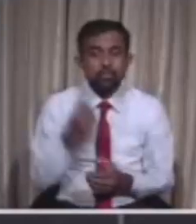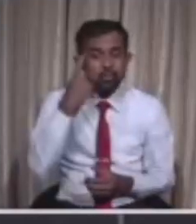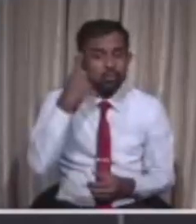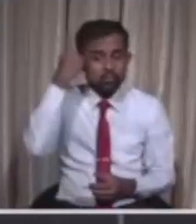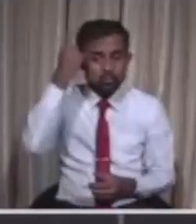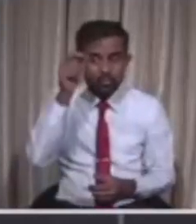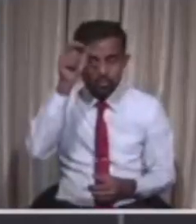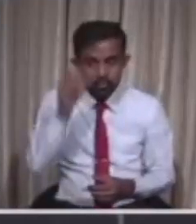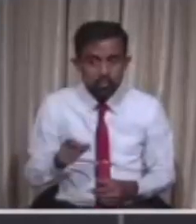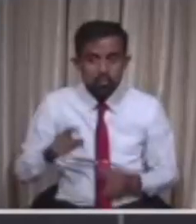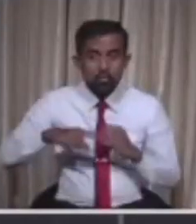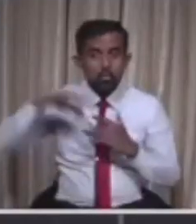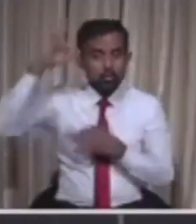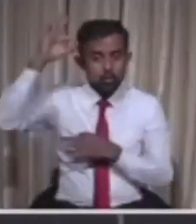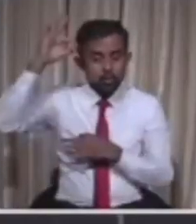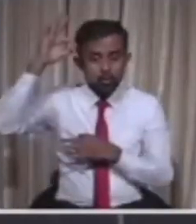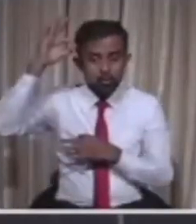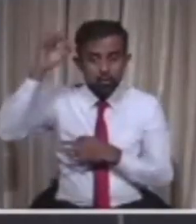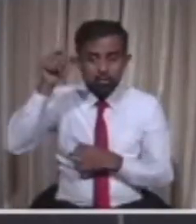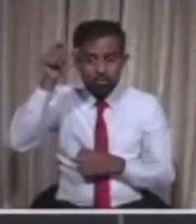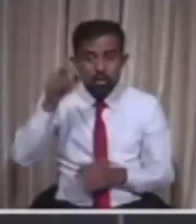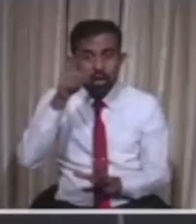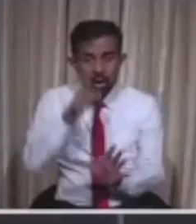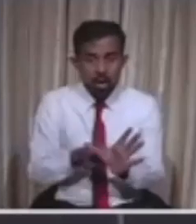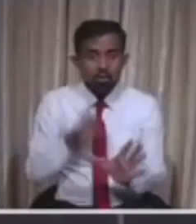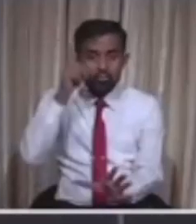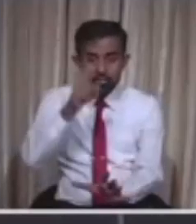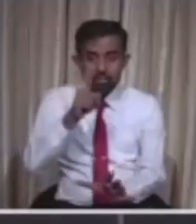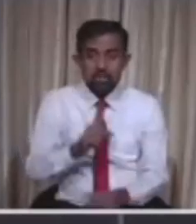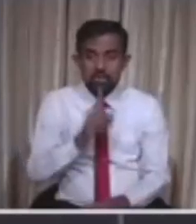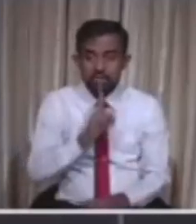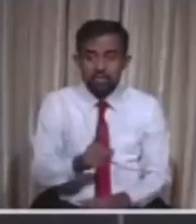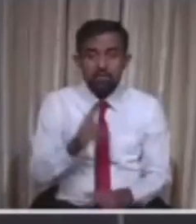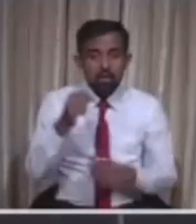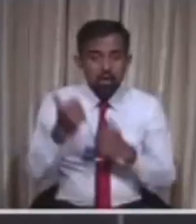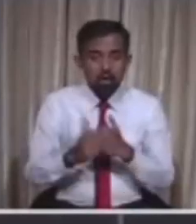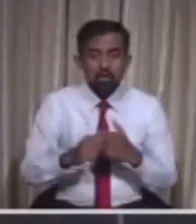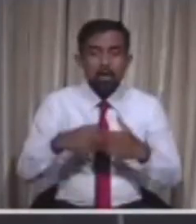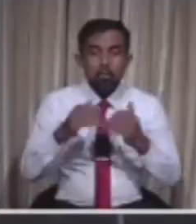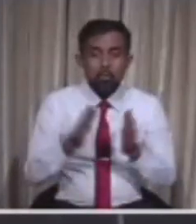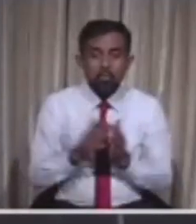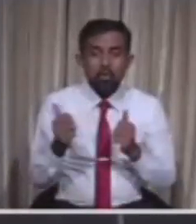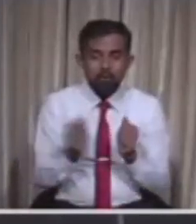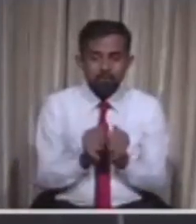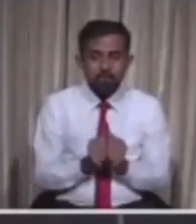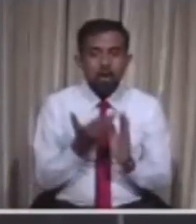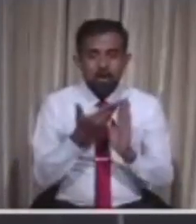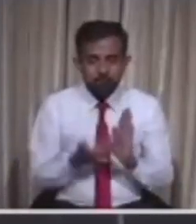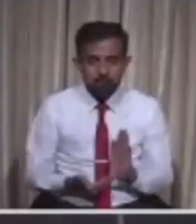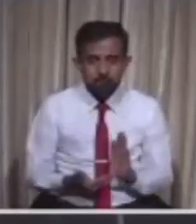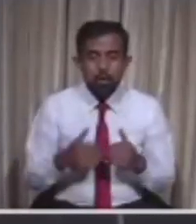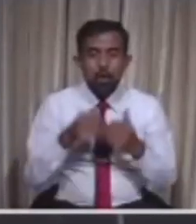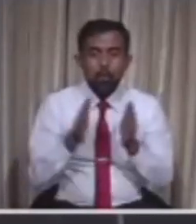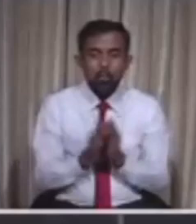Vidwathunta Vishwavidyalaya Acharawarunta Avuruddak Tisse Katha Karala Hadagatta Podu Wedapiliwelak Thiyenawa E